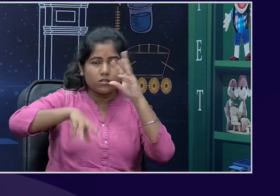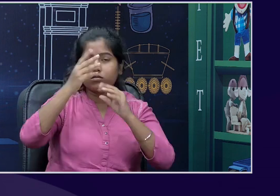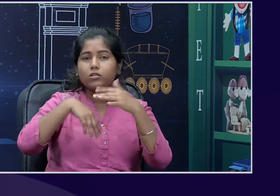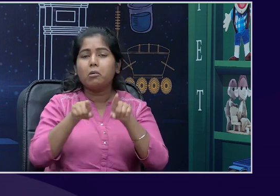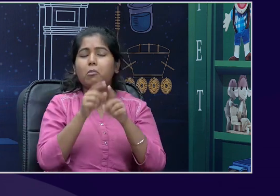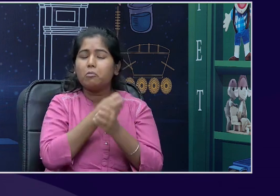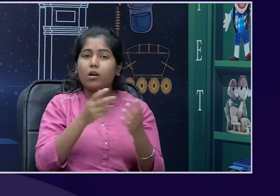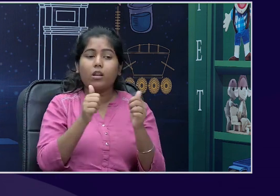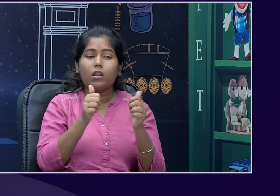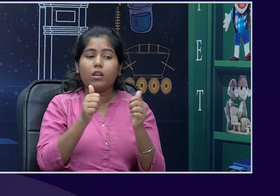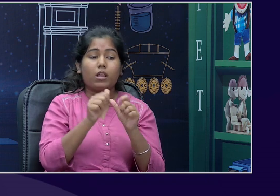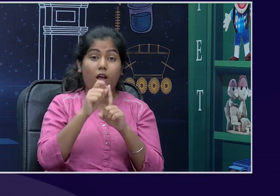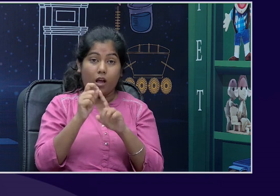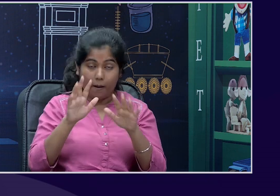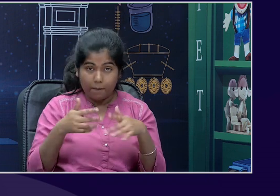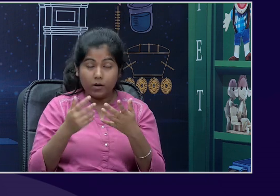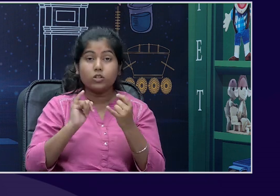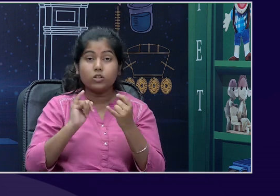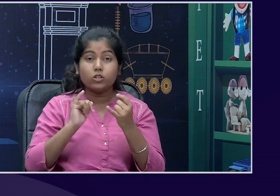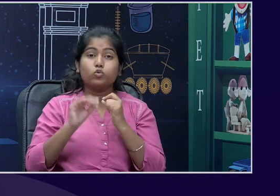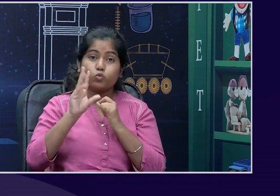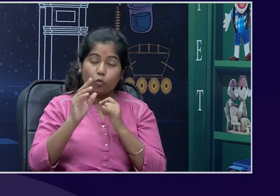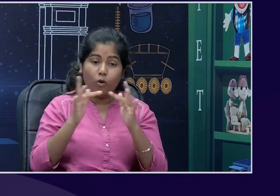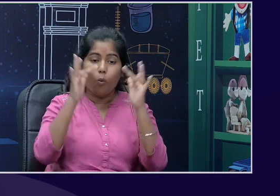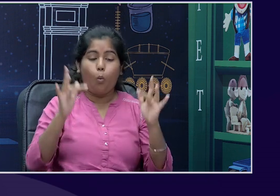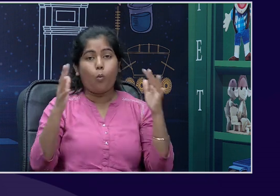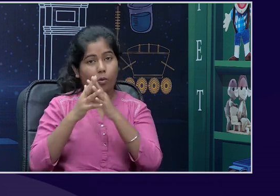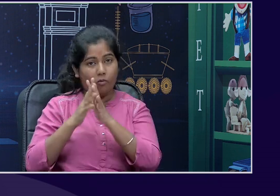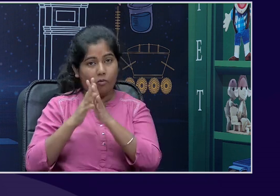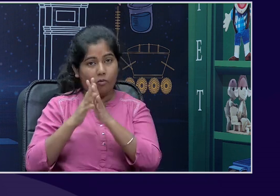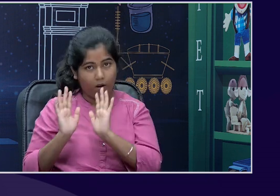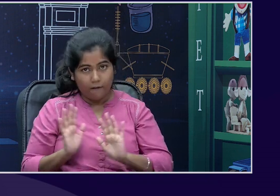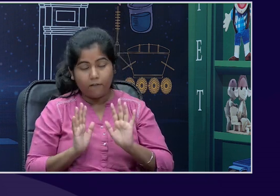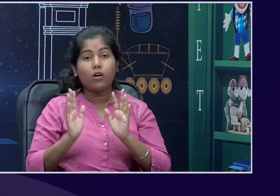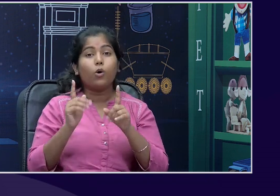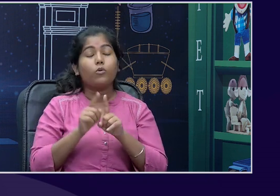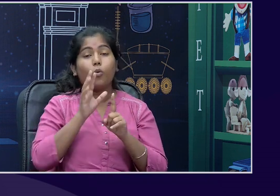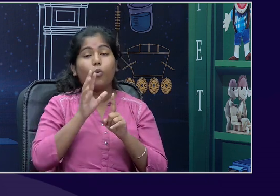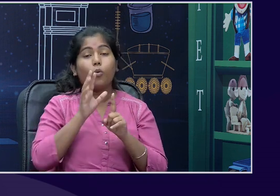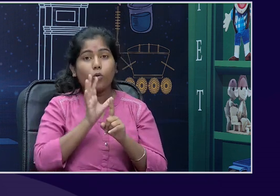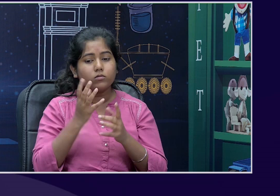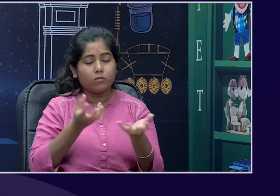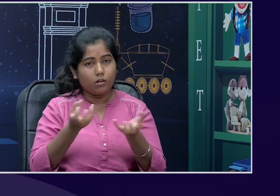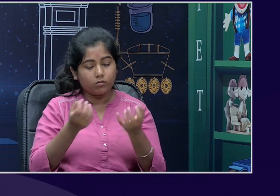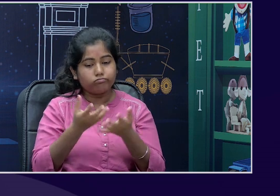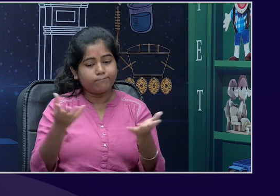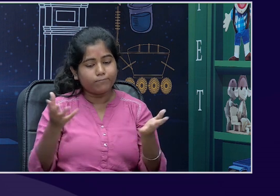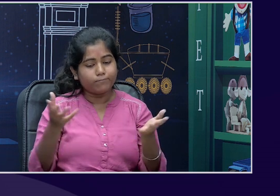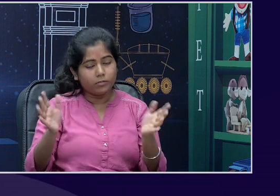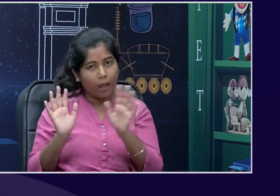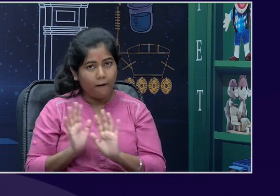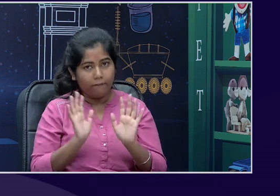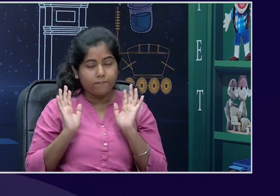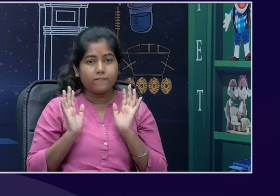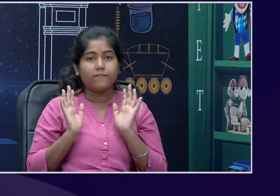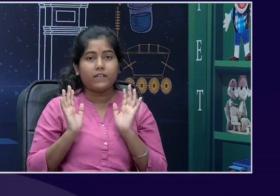हैं, बहुत से हमारे ऑनलाइन साइट्स हैं, बहुत से हमारे फिजिकल डिवाइसेस हैं, ठीक है, बहुत सारे हैं। लेकिन